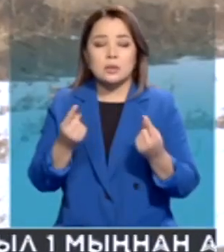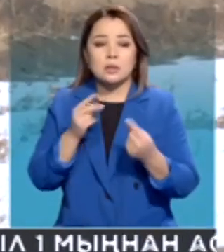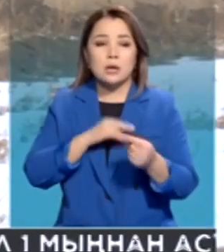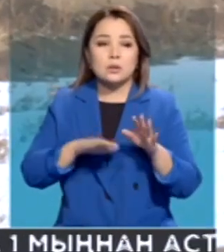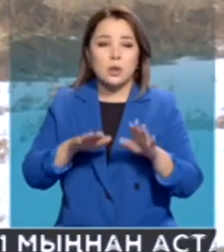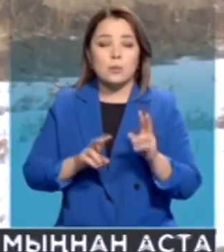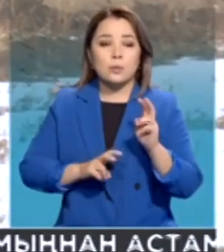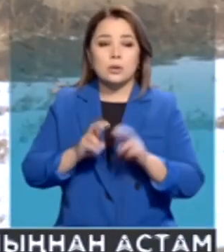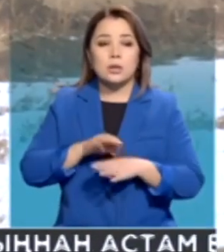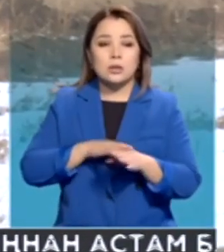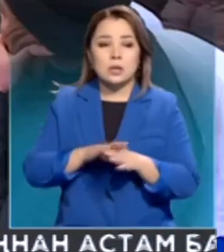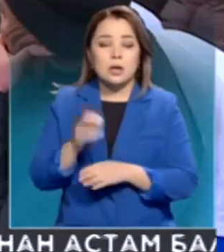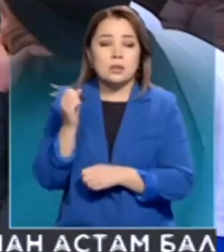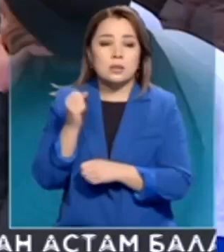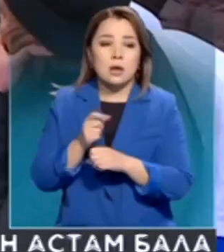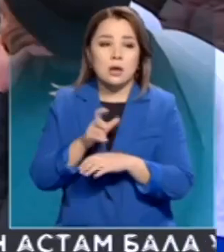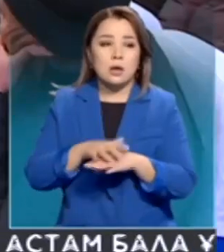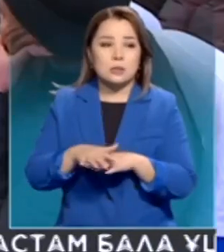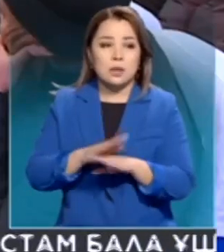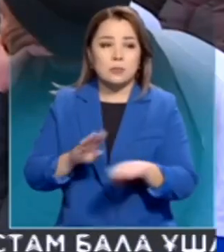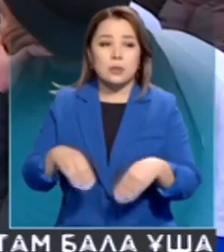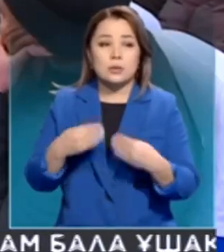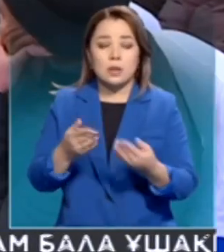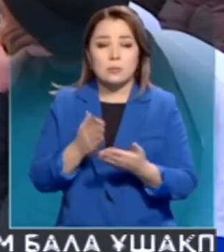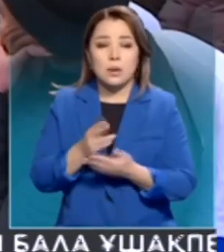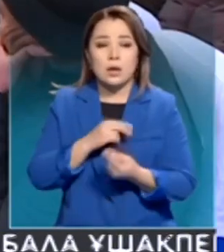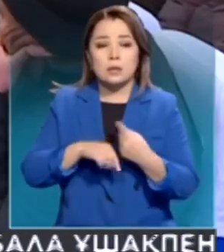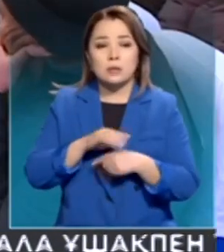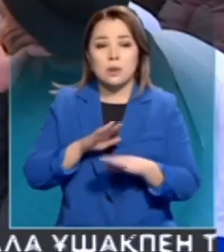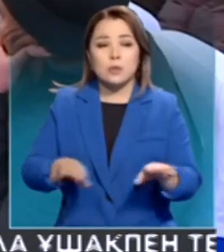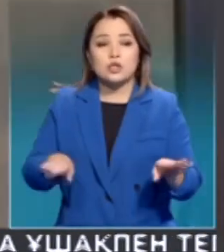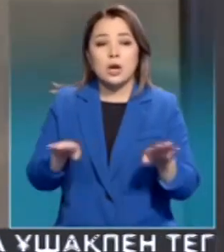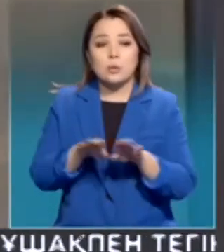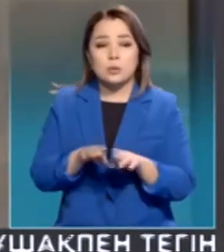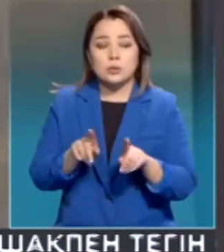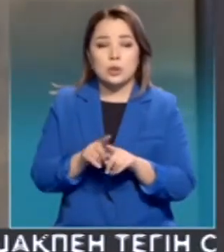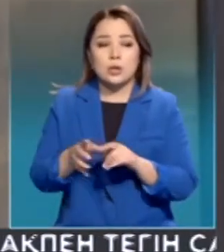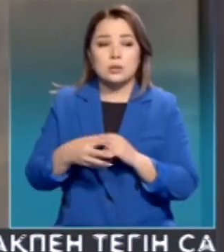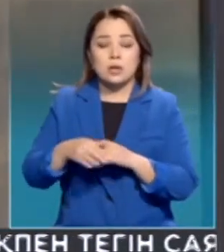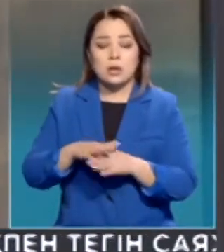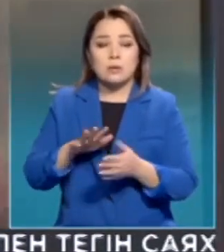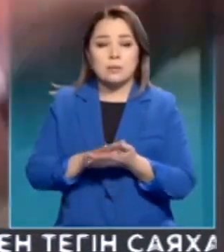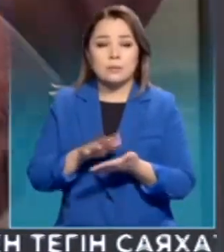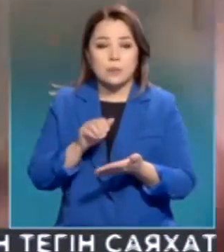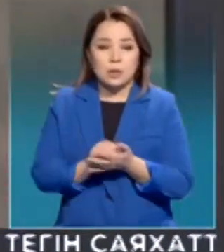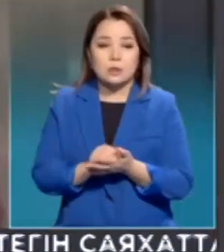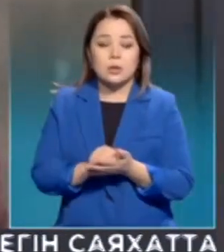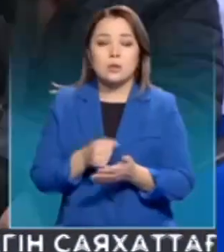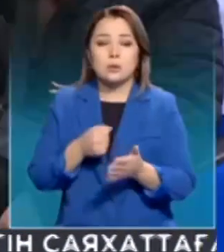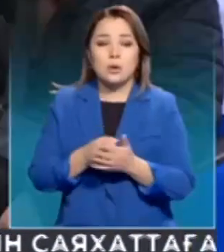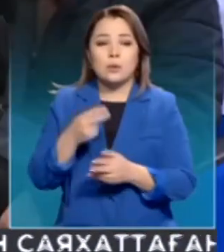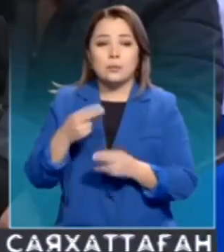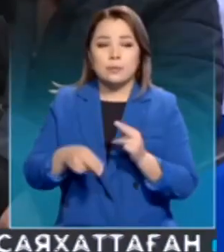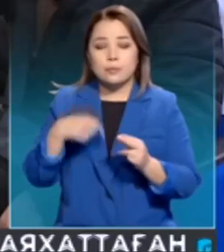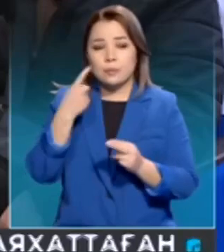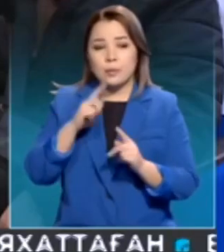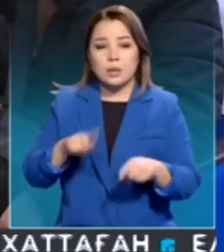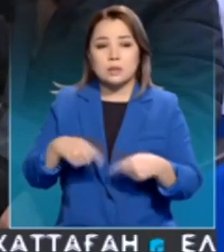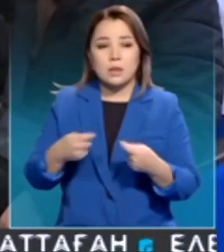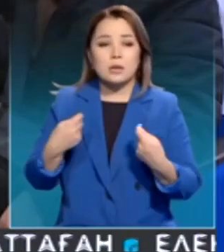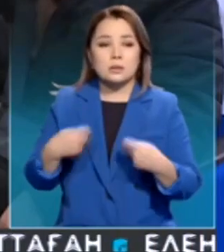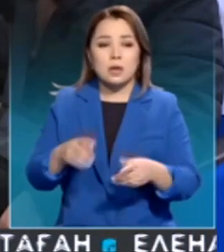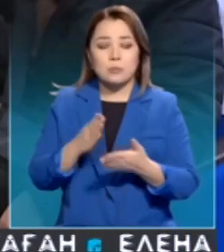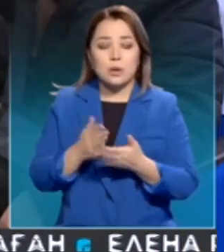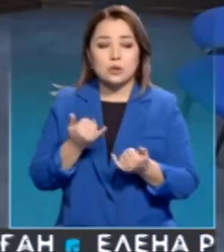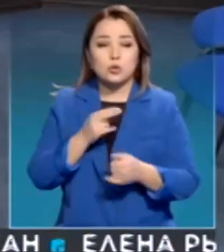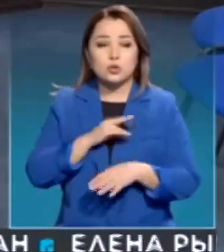кәсіпорында еңбек ететін жұмысшыларға үлестірілген. Дегенмен кәсіпорын жабылған соң жер талан-таражға түсіп, ақыр соңы жекеге сатылып кеткен. Қазір